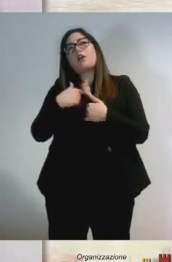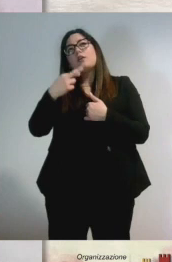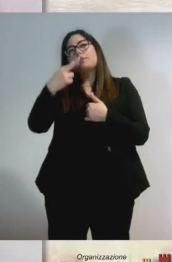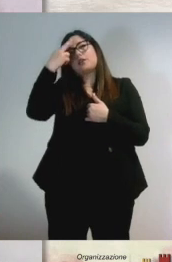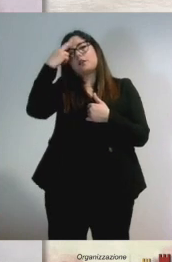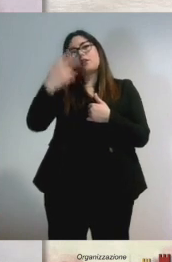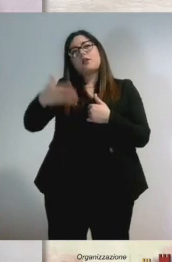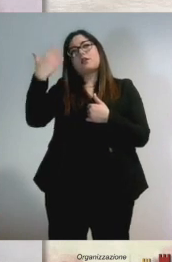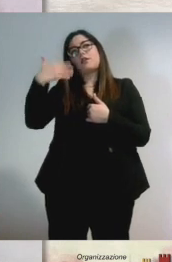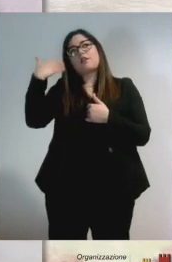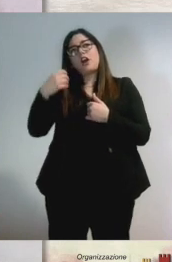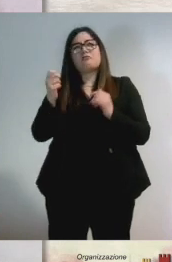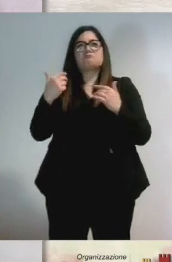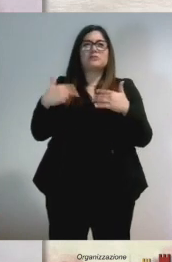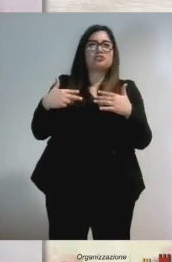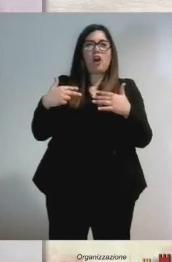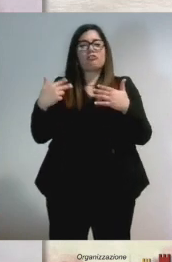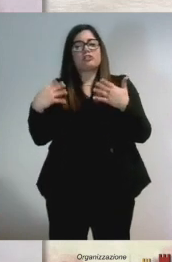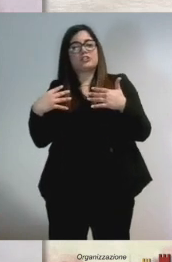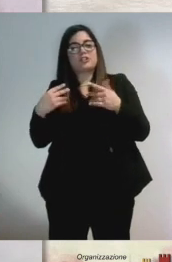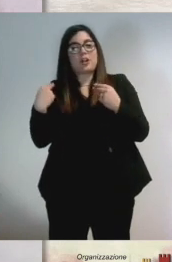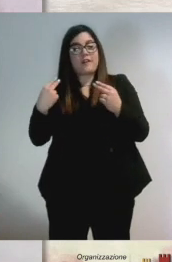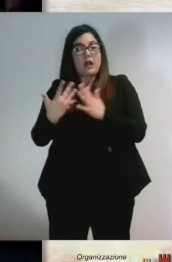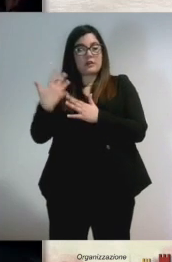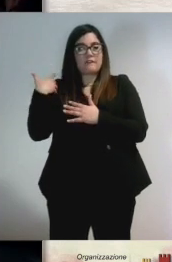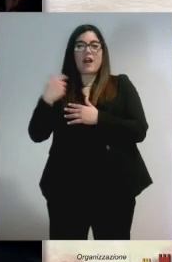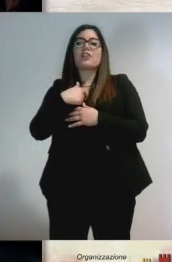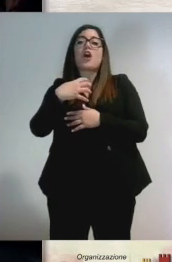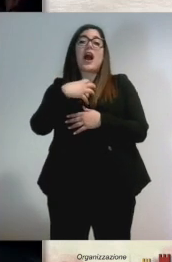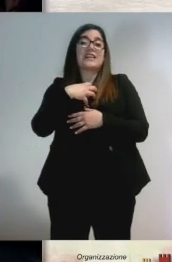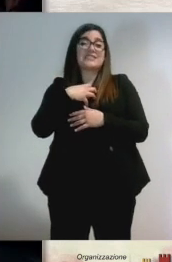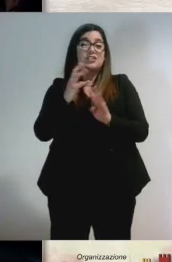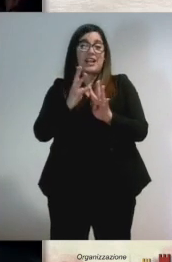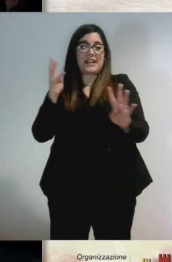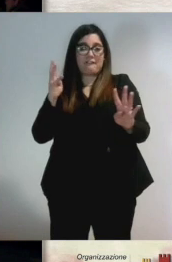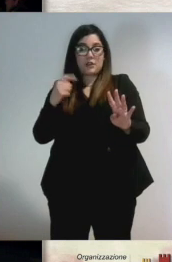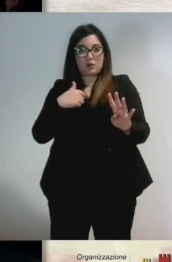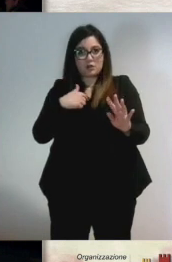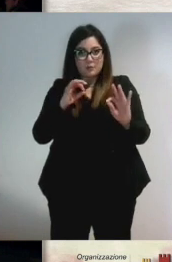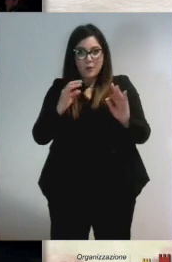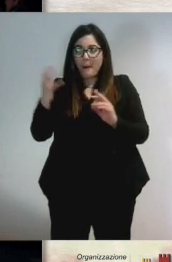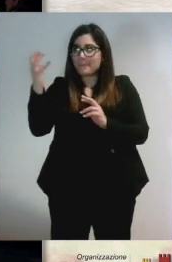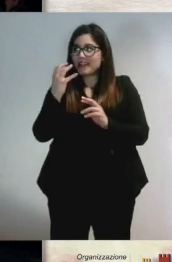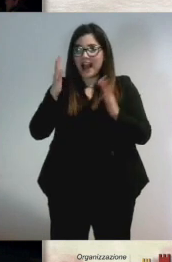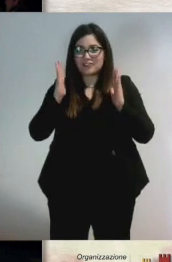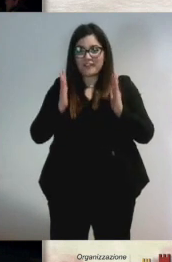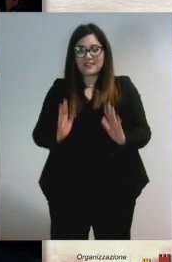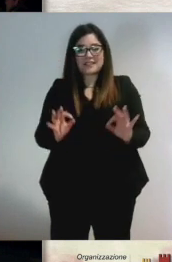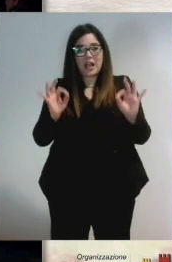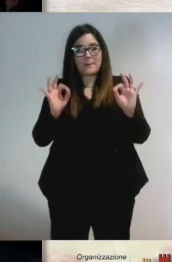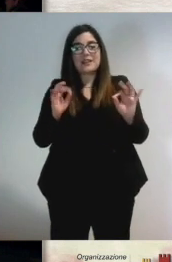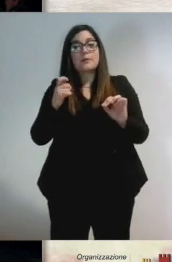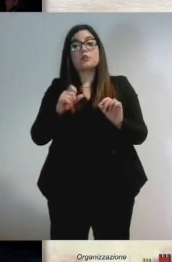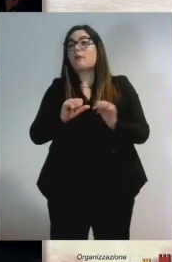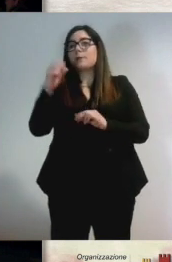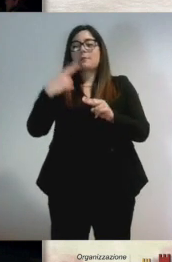anni fa facevo l'assessore al traffico e lo Stato minacciato fisicamente perché per la prima volta avevo chiuso il